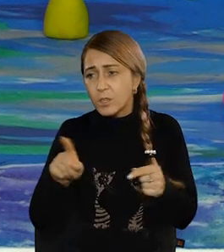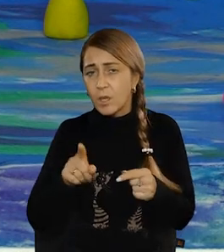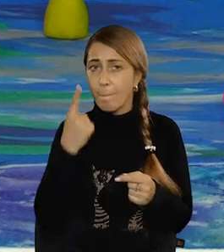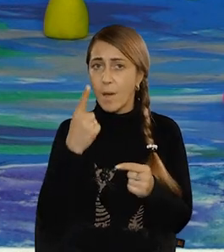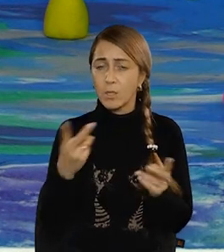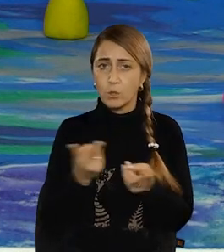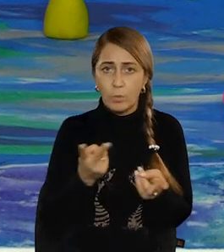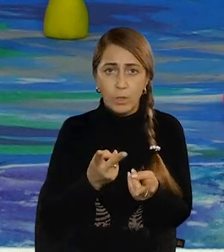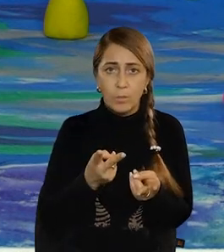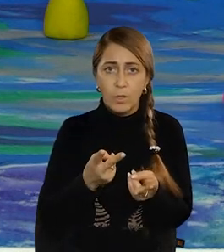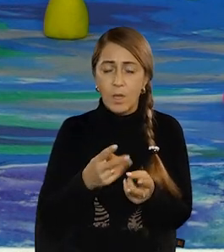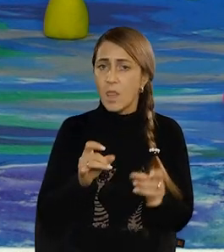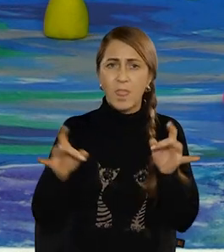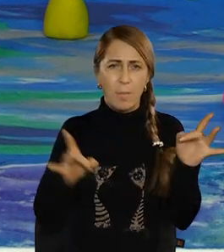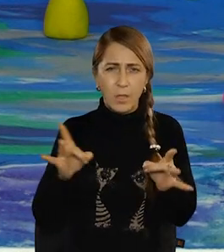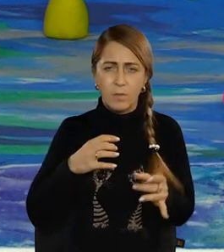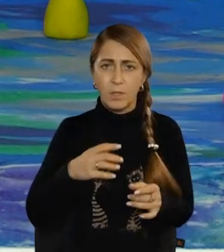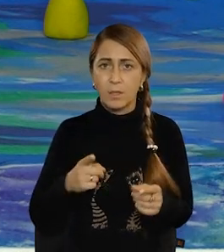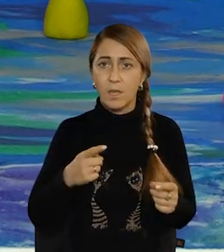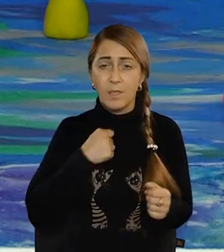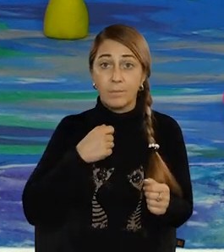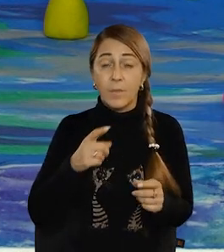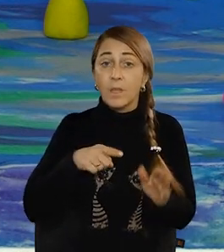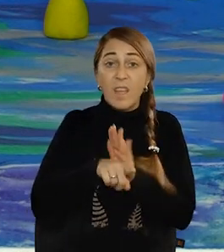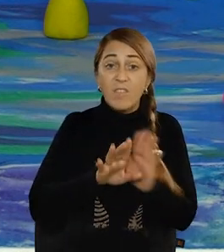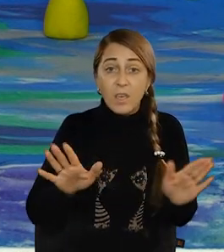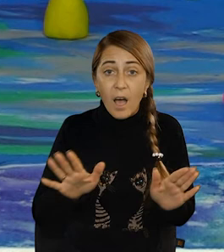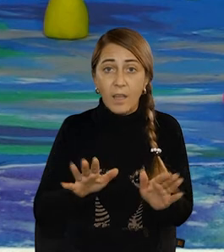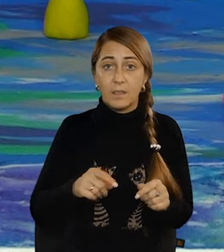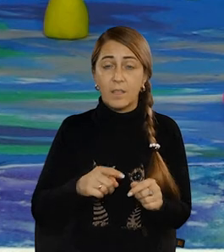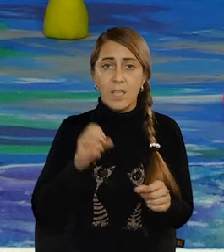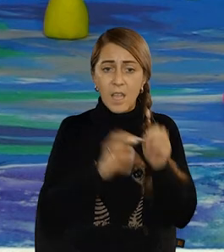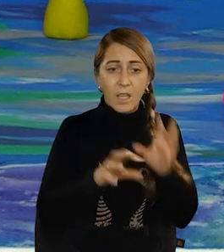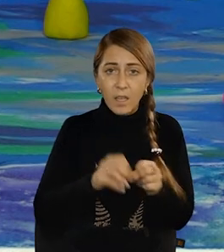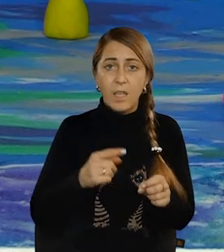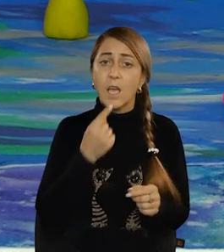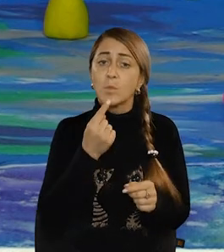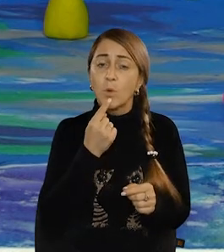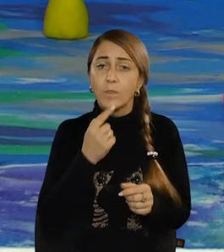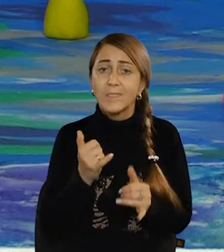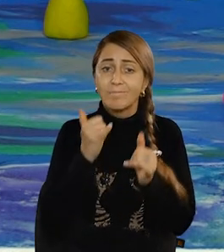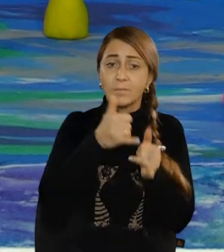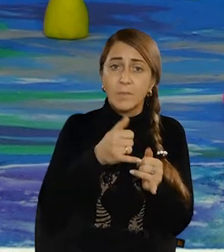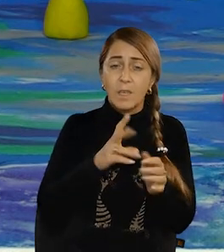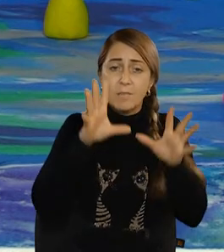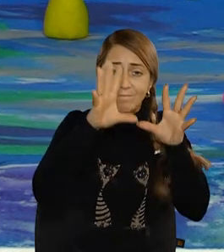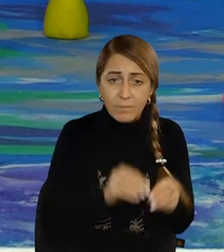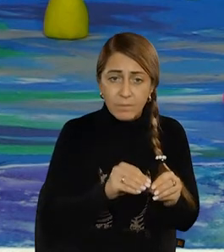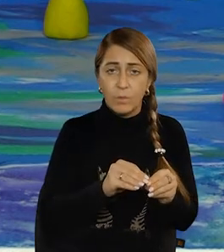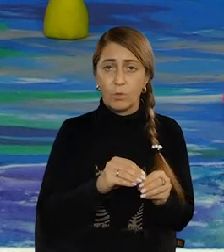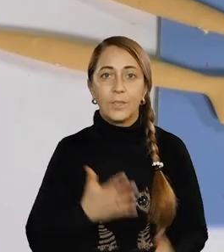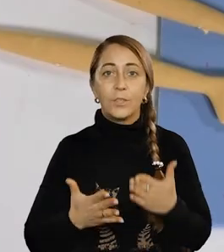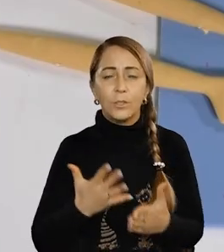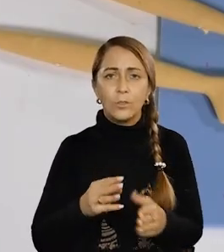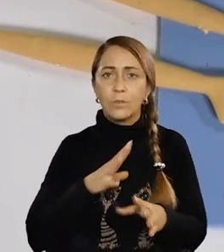не втікати від полум'я, не кидатися речами, а спробувати захисити осередок, залити водою, засипати піском чи